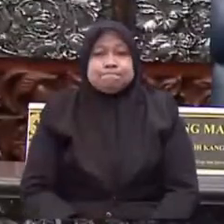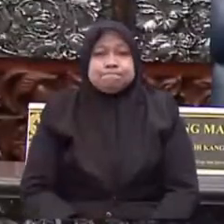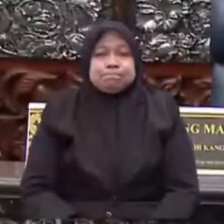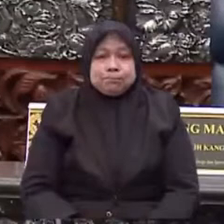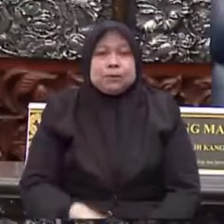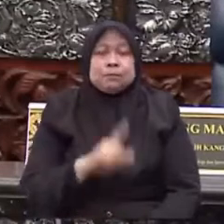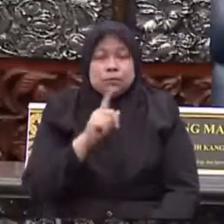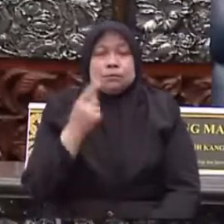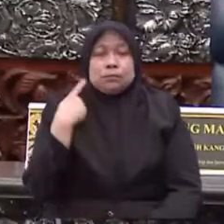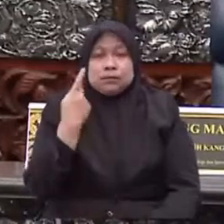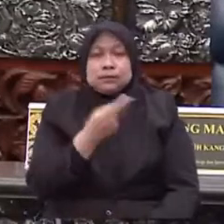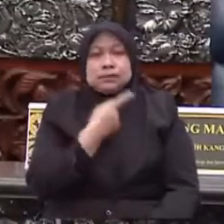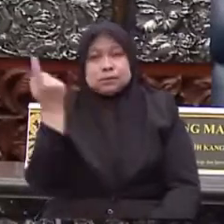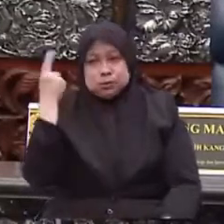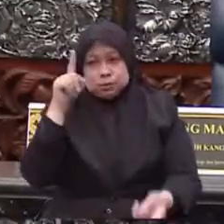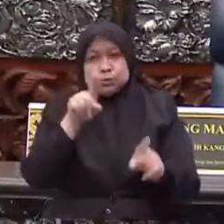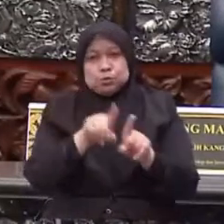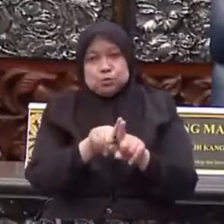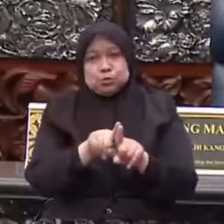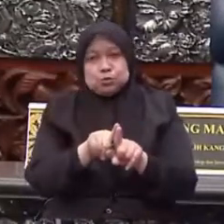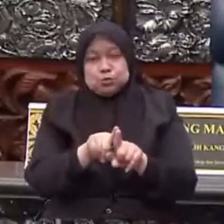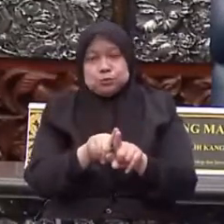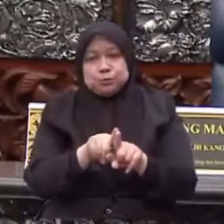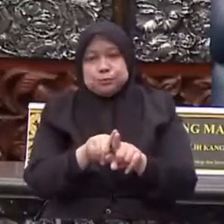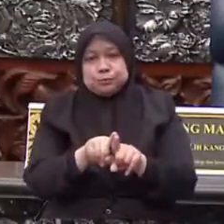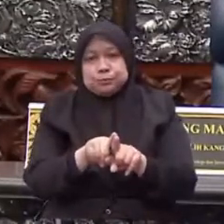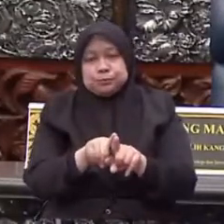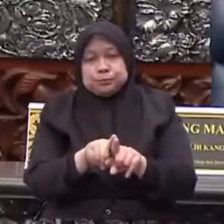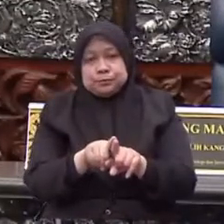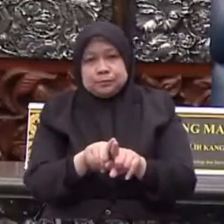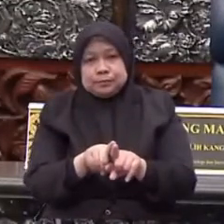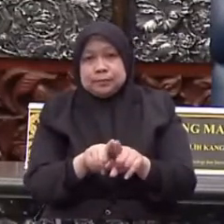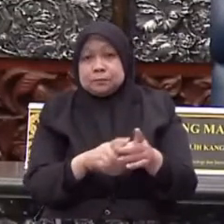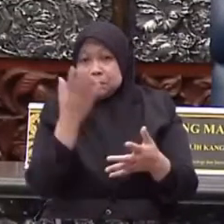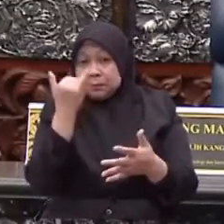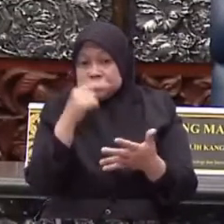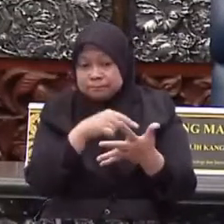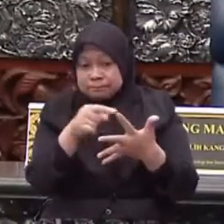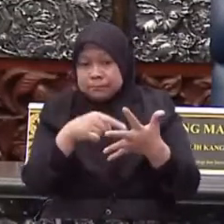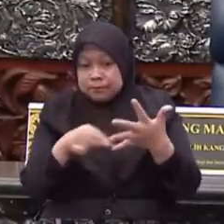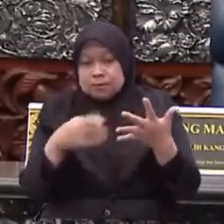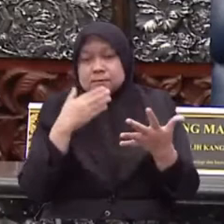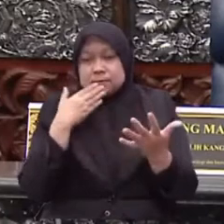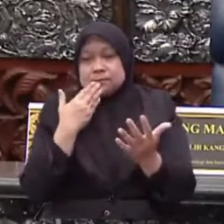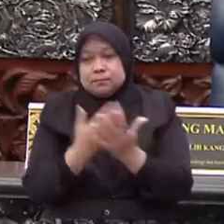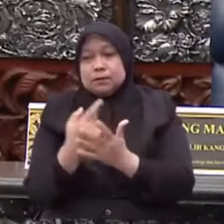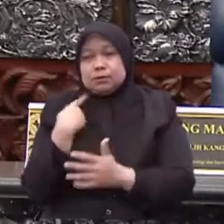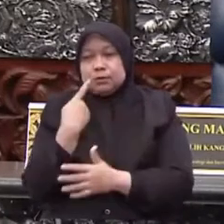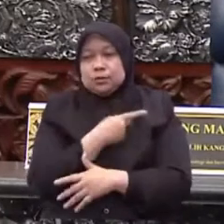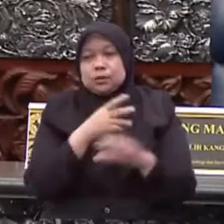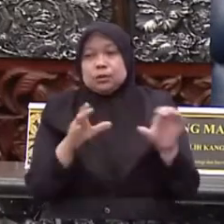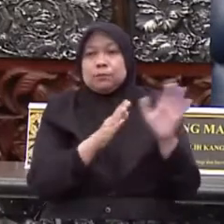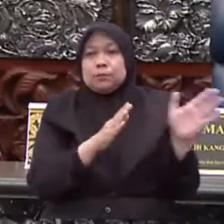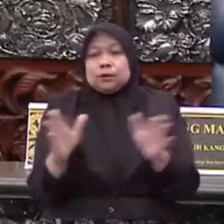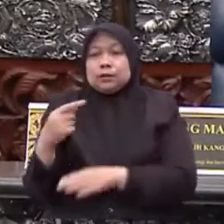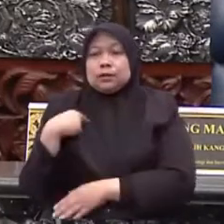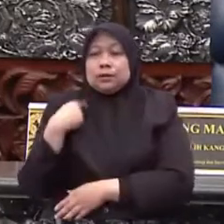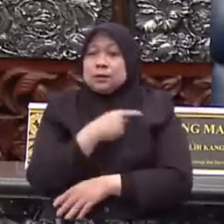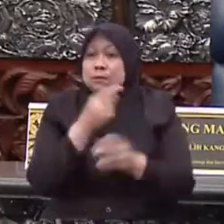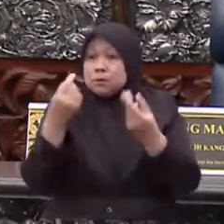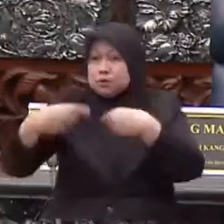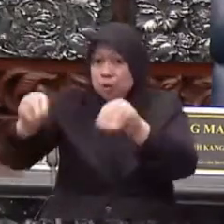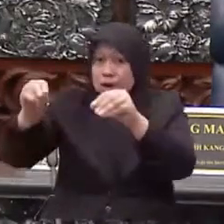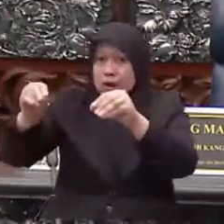eh Memang kita setuju ya dan dengan keluarga tersebut eee antara perkarate terbaik untuk kita lakukan adalah supaya kita dapat